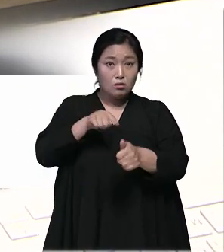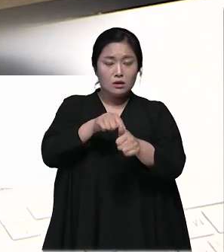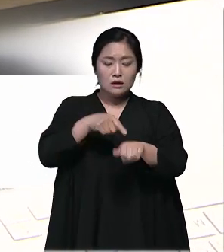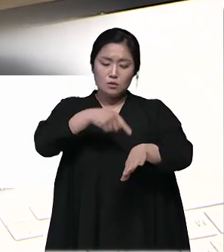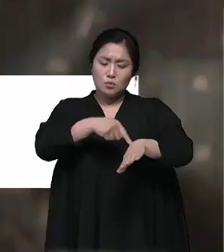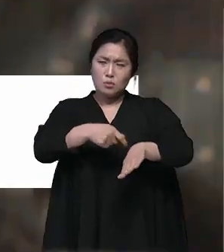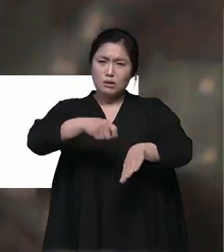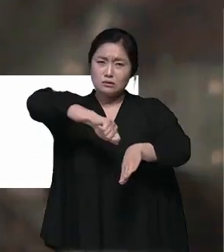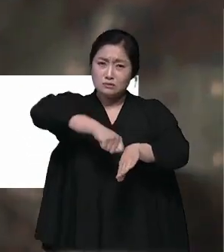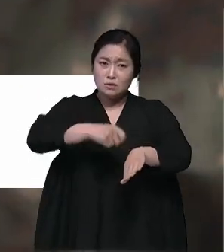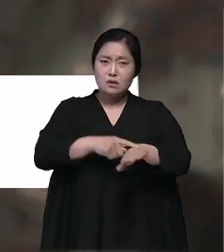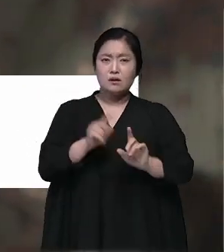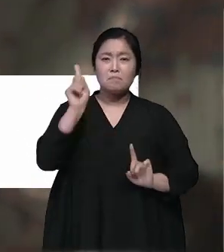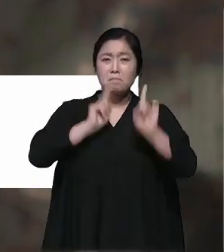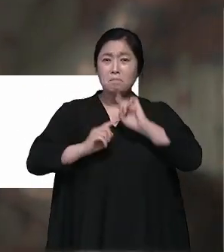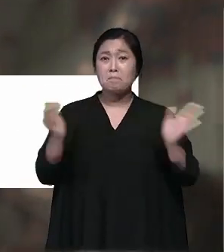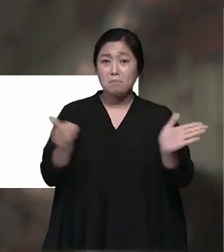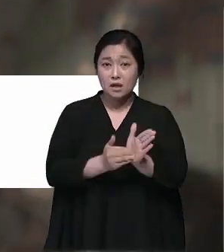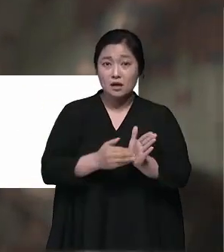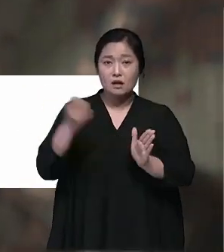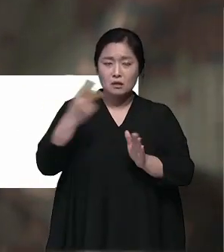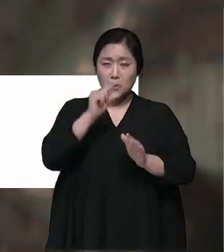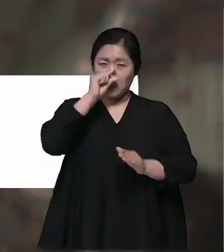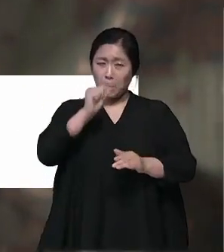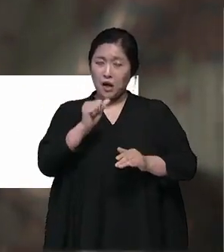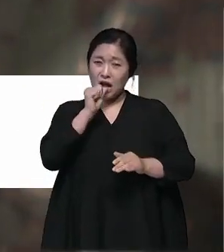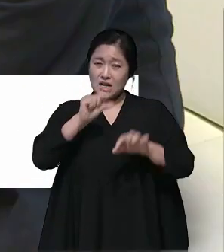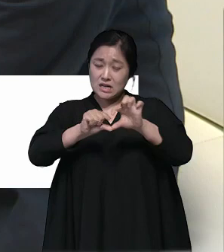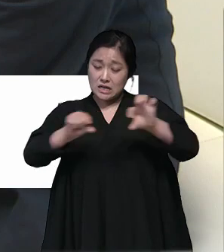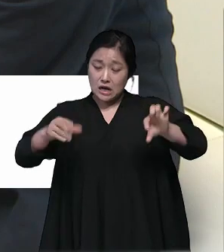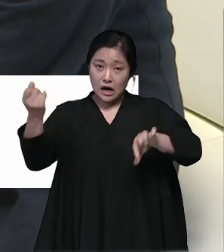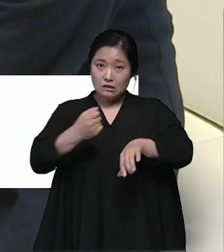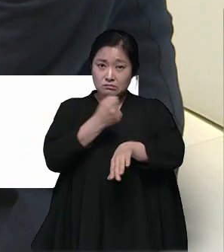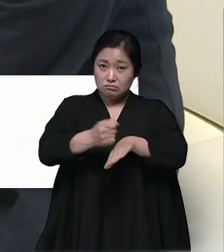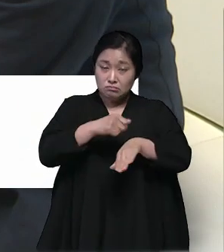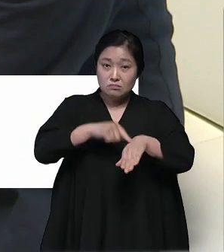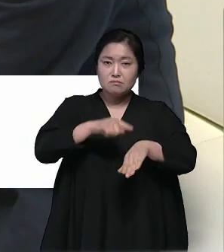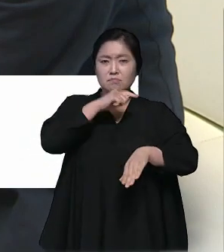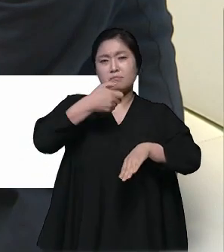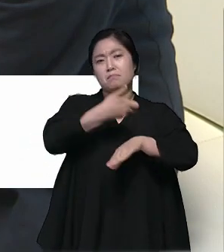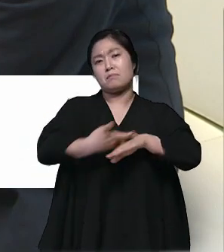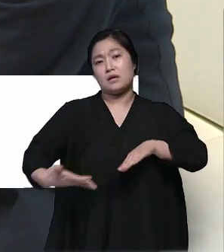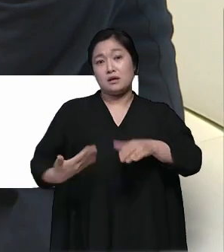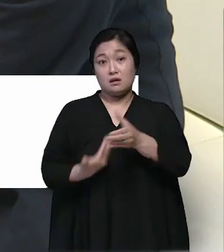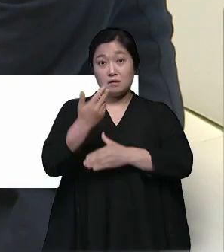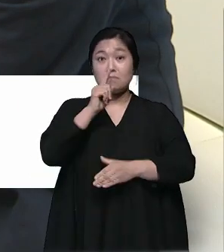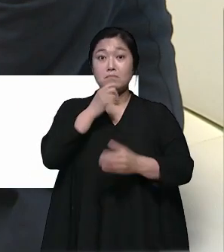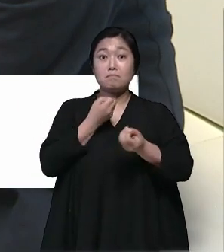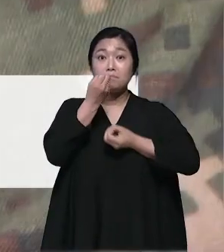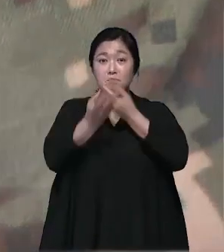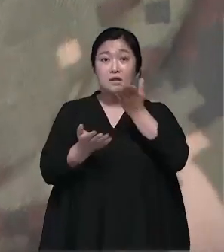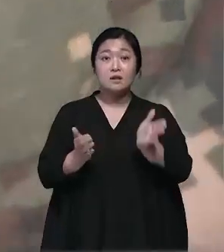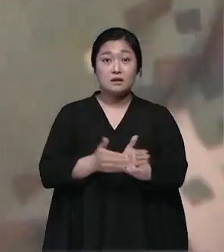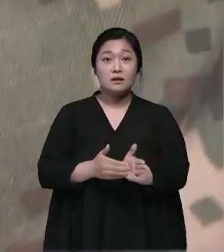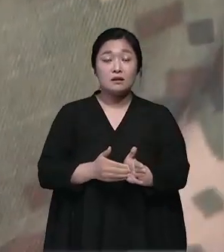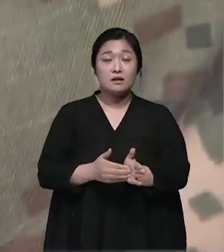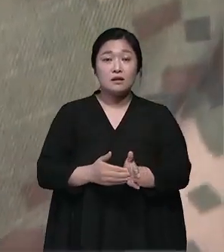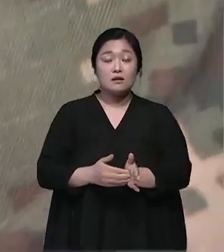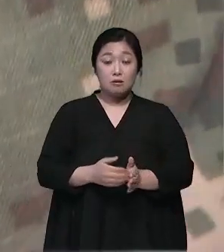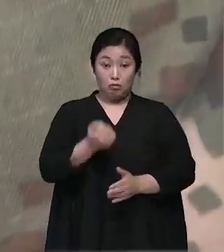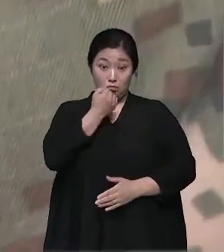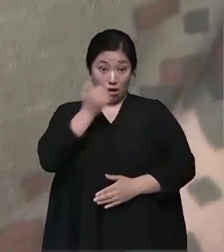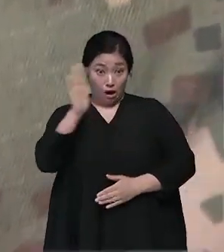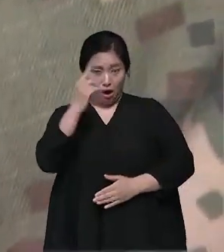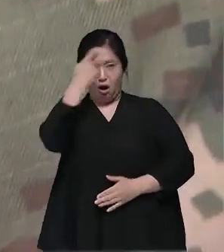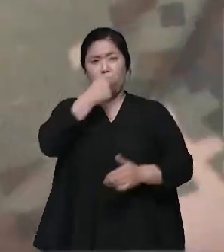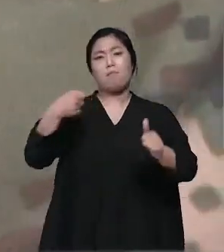A씨의 손등을 찢어 화상을 입었고 뾰족한 금속 막대로 손등을 긁어 피가 났다고 말했습니다. 웃지